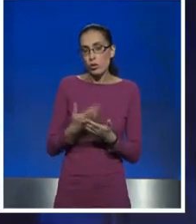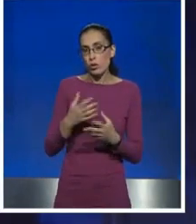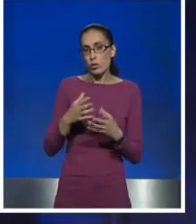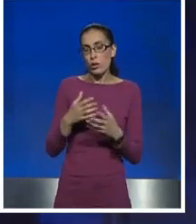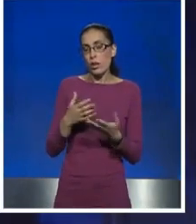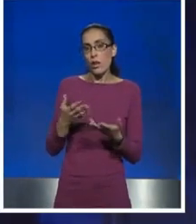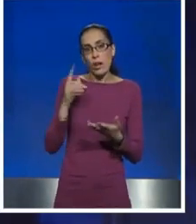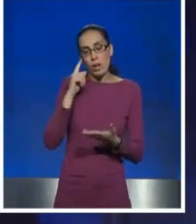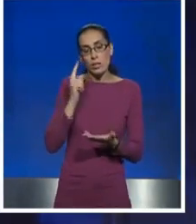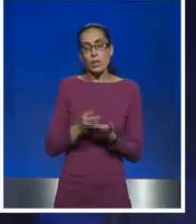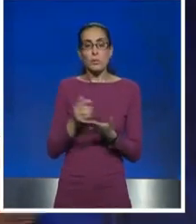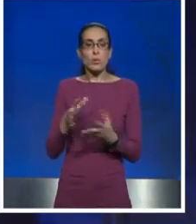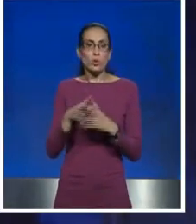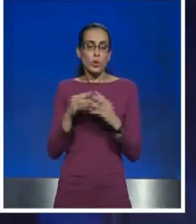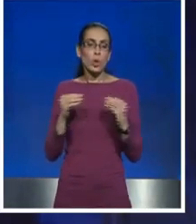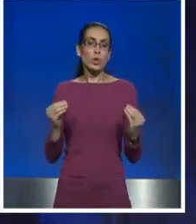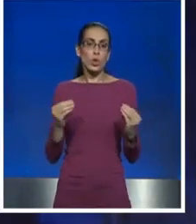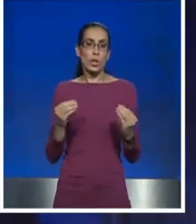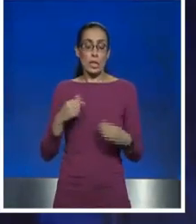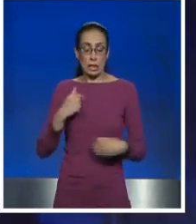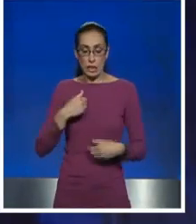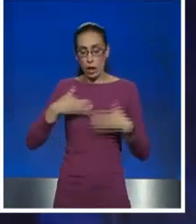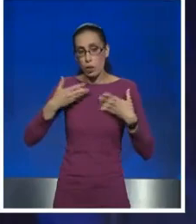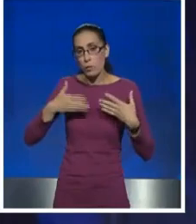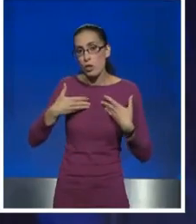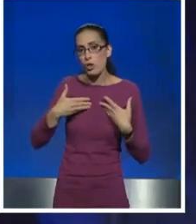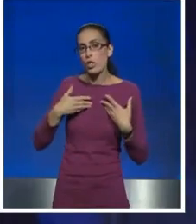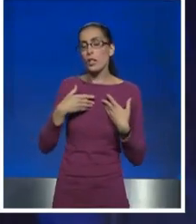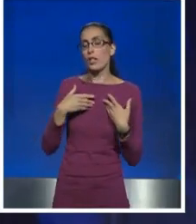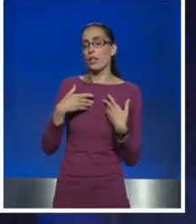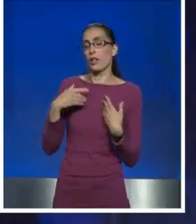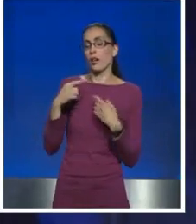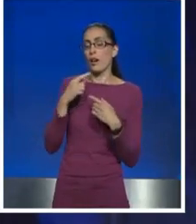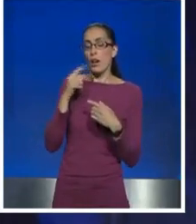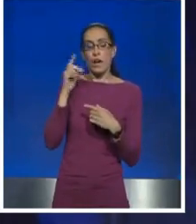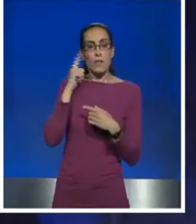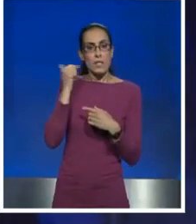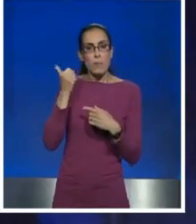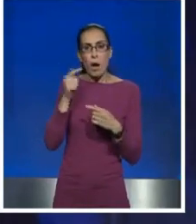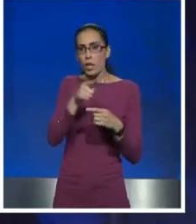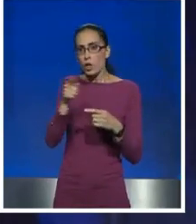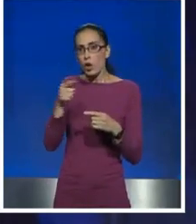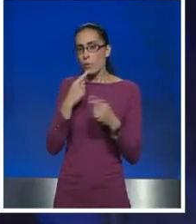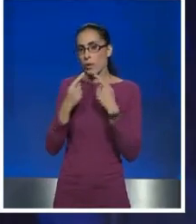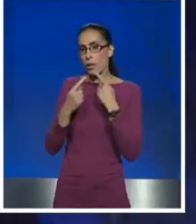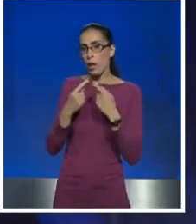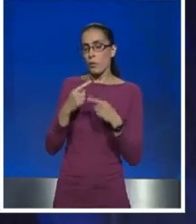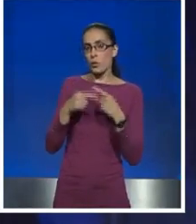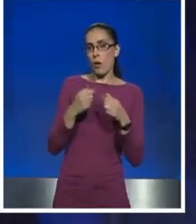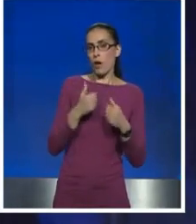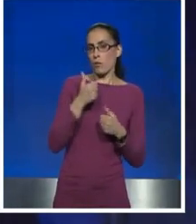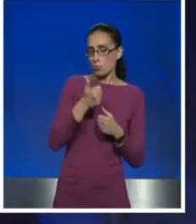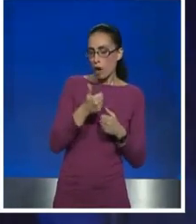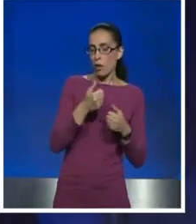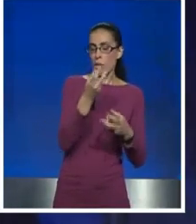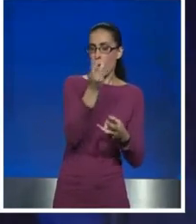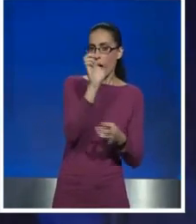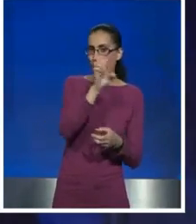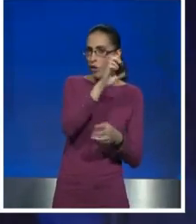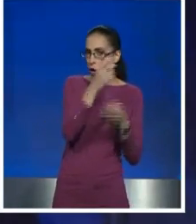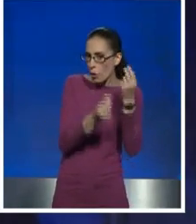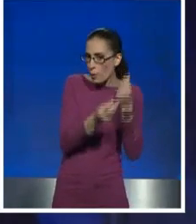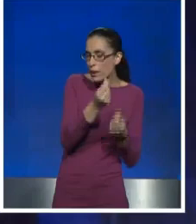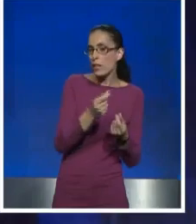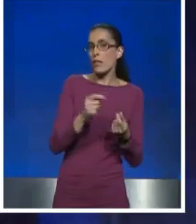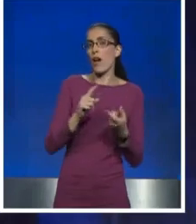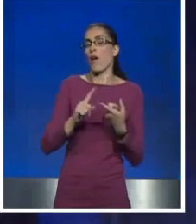minn kampijiet differenti, u għad pieċi ħafna t-kellem, nismakkom t-tkellmu. Kellim tu tajb ħafna fuq l-ekonomija, fuq l-ambjent, pero,